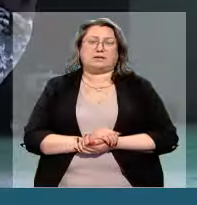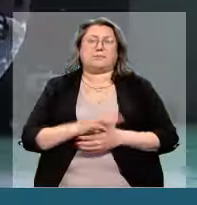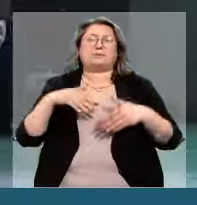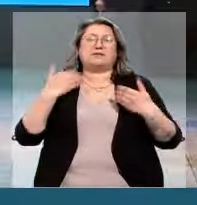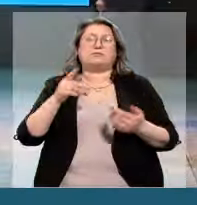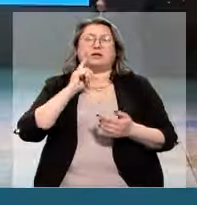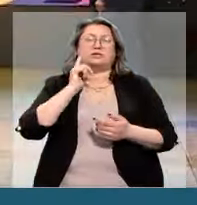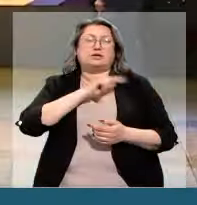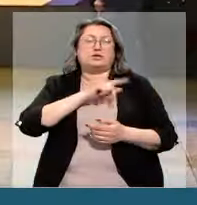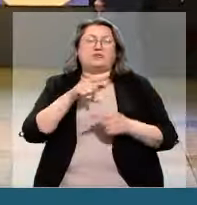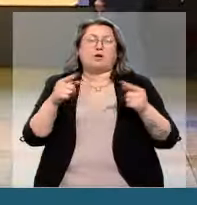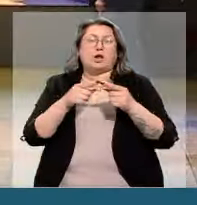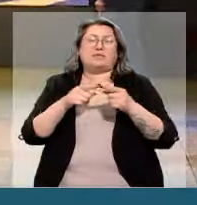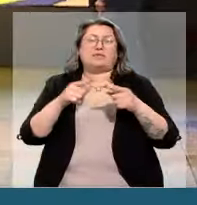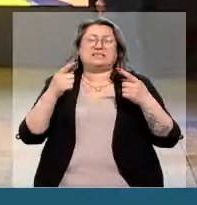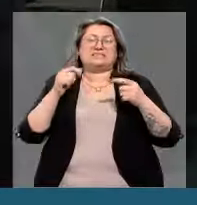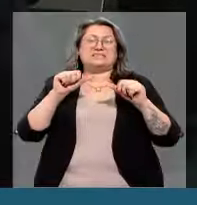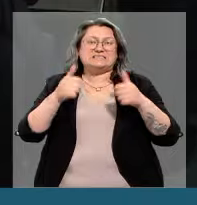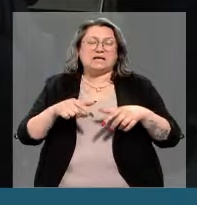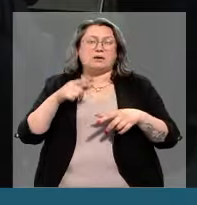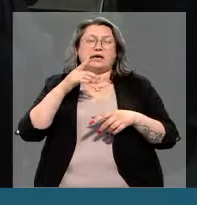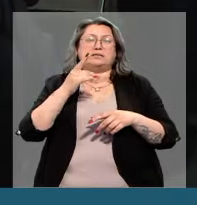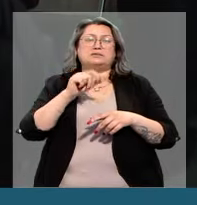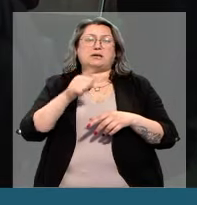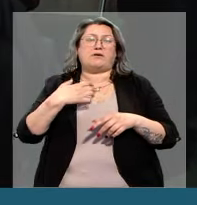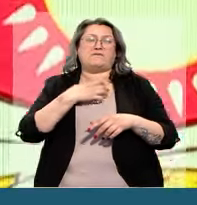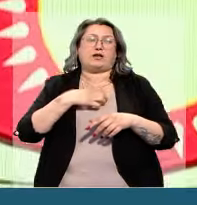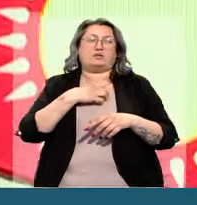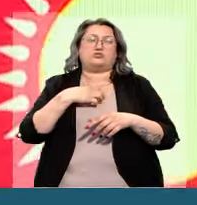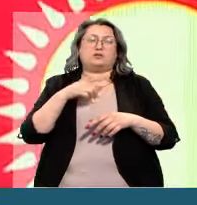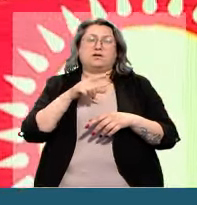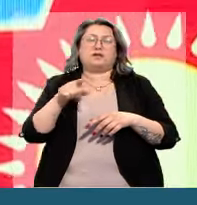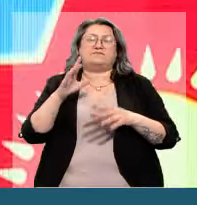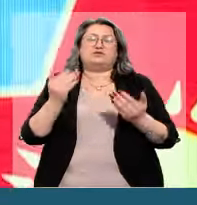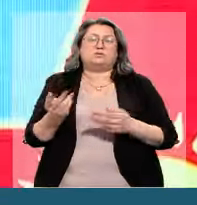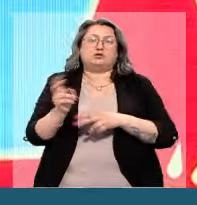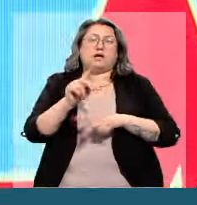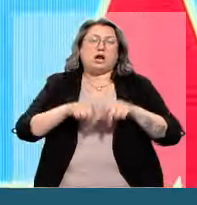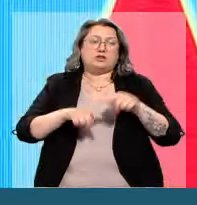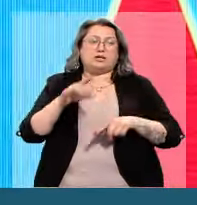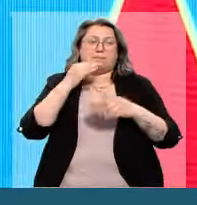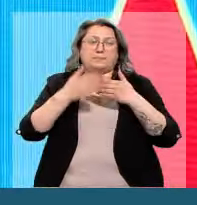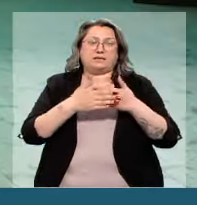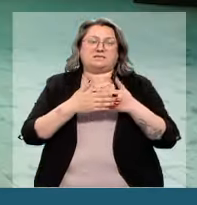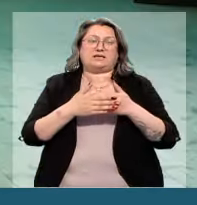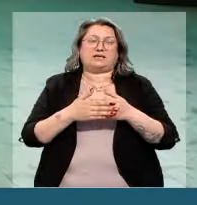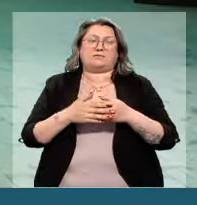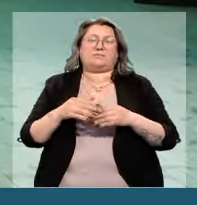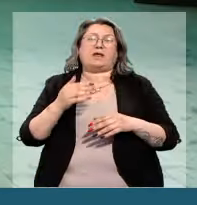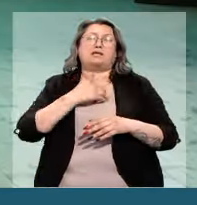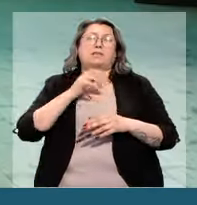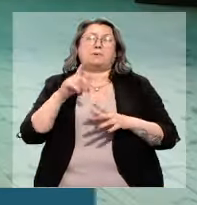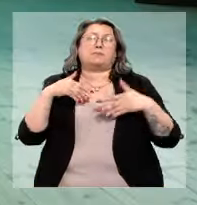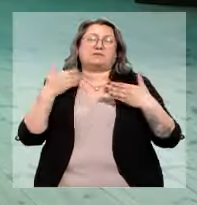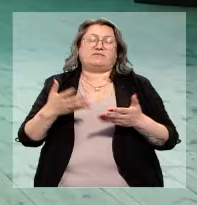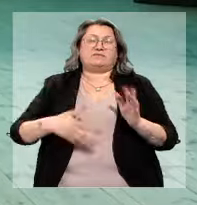Поздравить молодых сотрудников уголовно-исполнительной системы с одним из самых волнующих этапов жизни пришли родные и близкие. Хотел бы поздравить